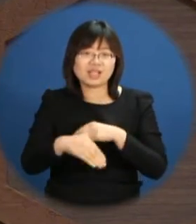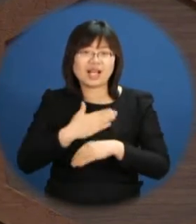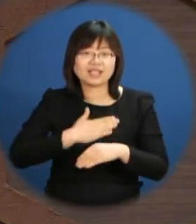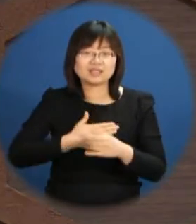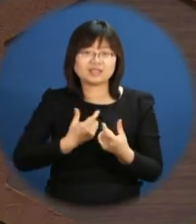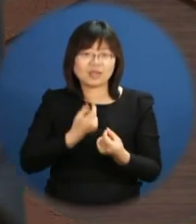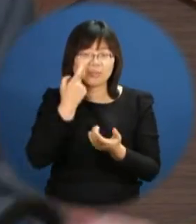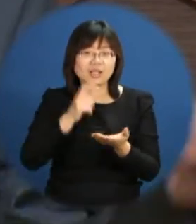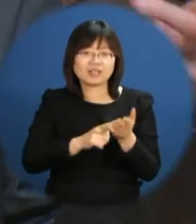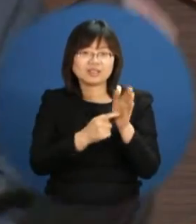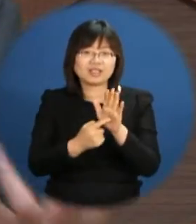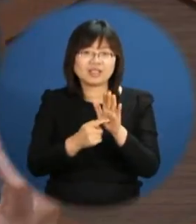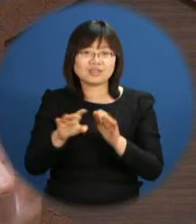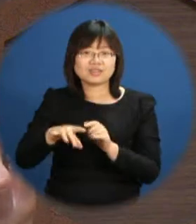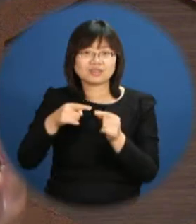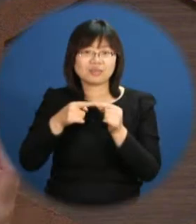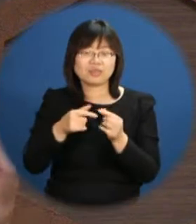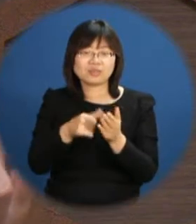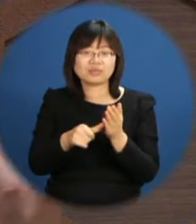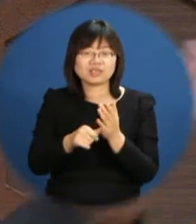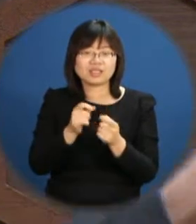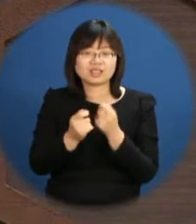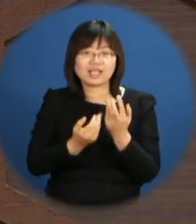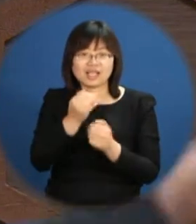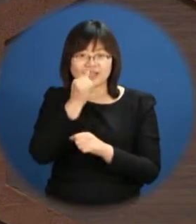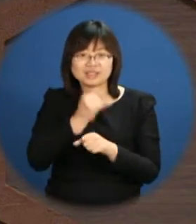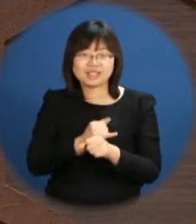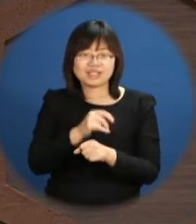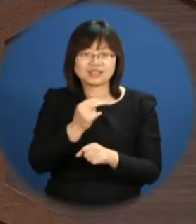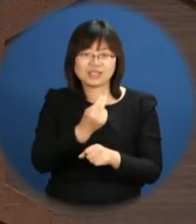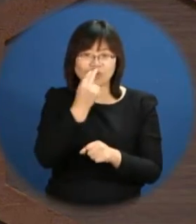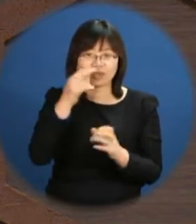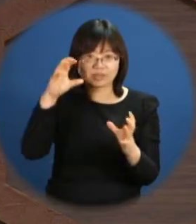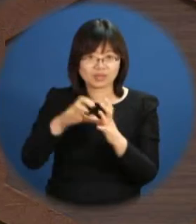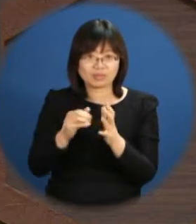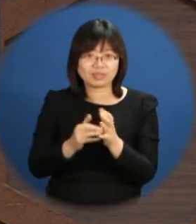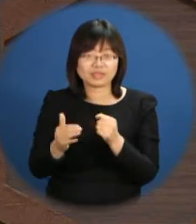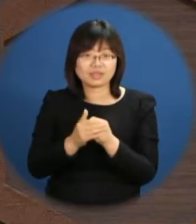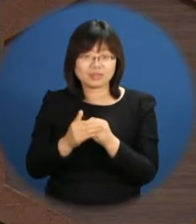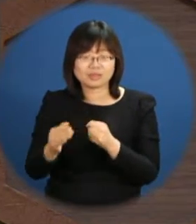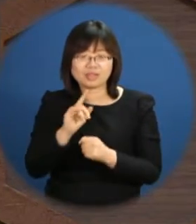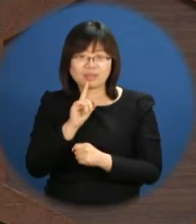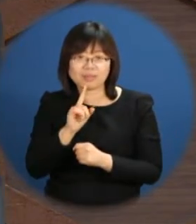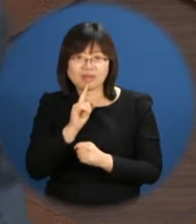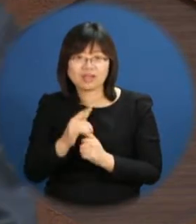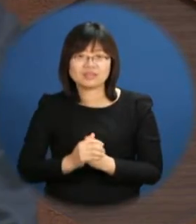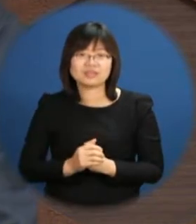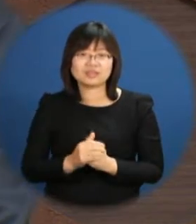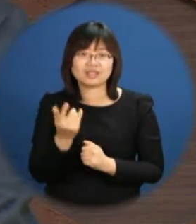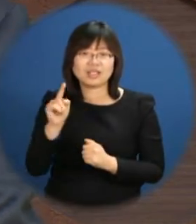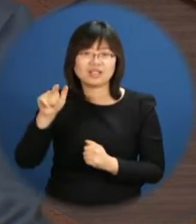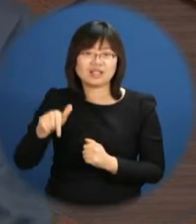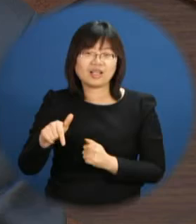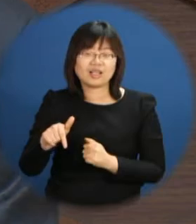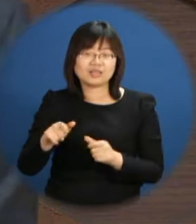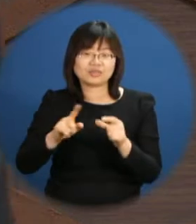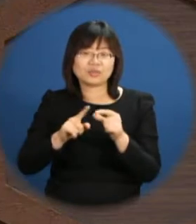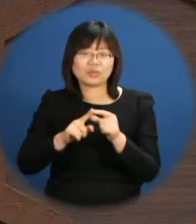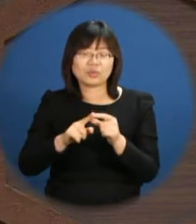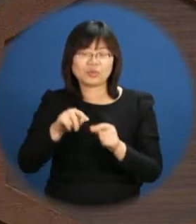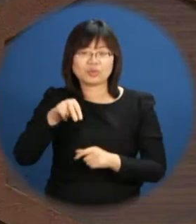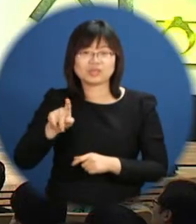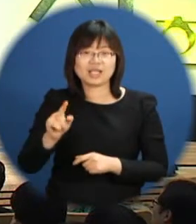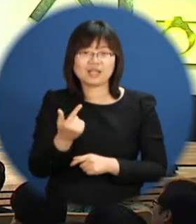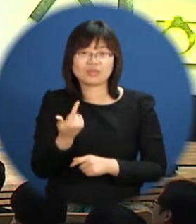첫째 이제 물질이 탄다는 게 산소와 결합해서 말하자면 황 영어로 산호 한다고